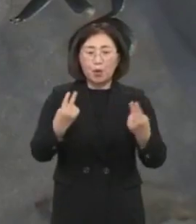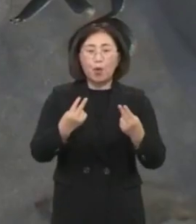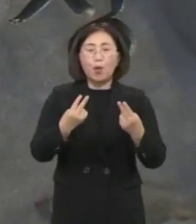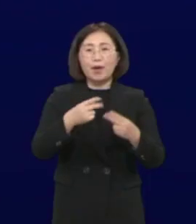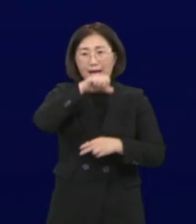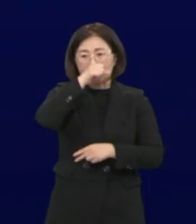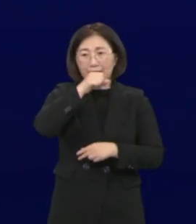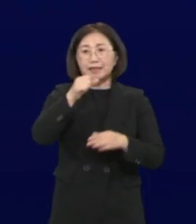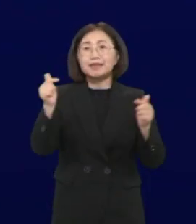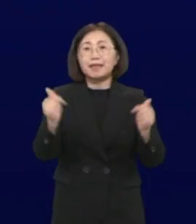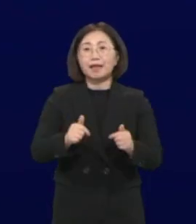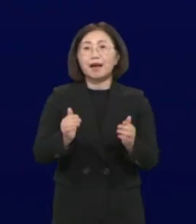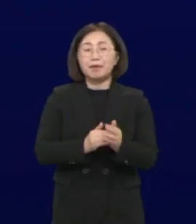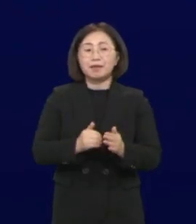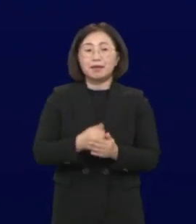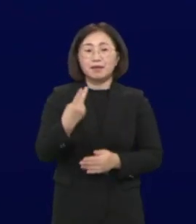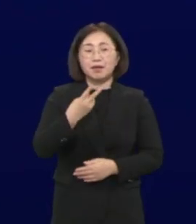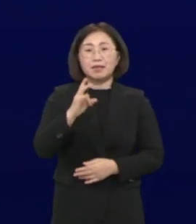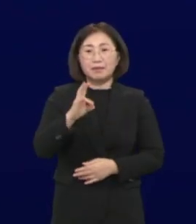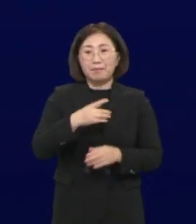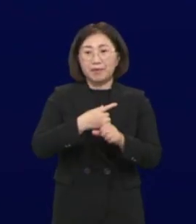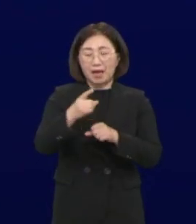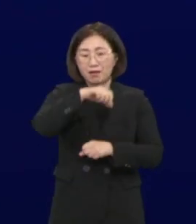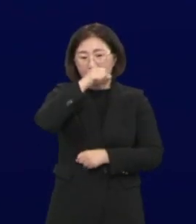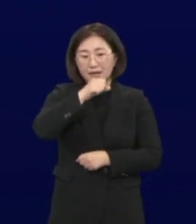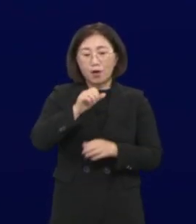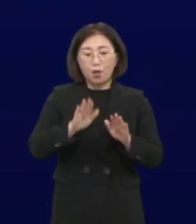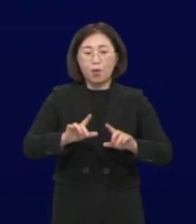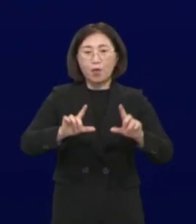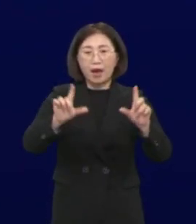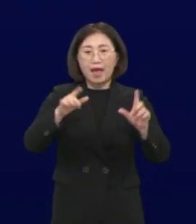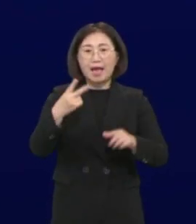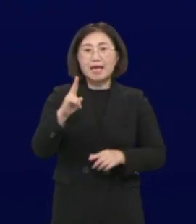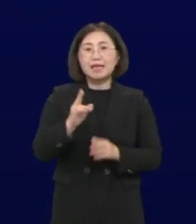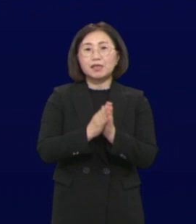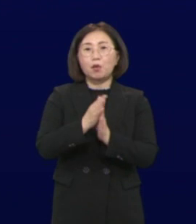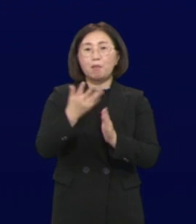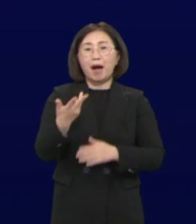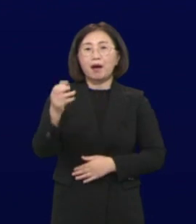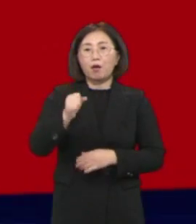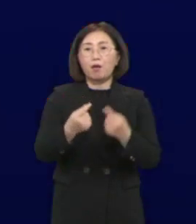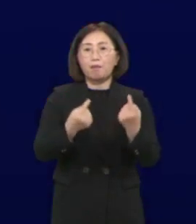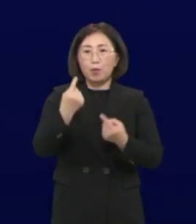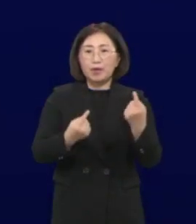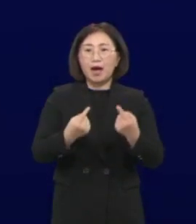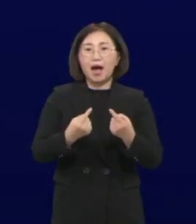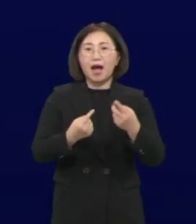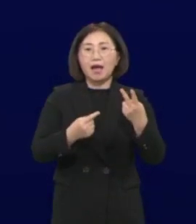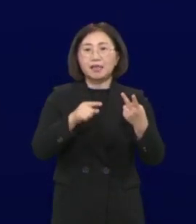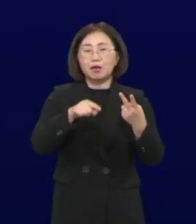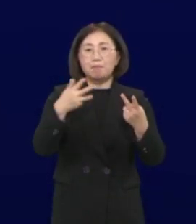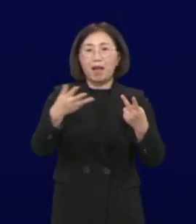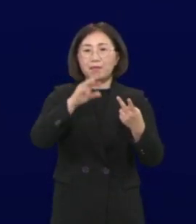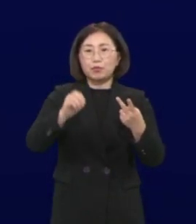했습니다. 2024년 예산안을 올해 2조 28억 원보다 4.8% 감소한